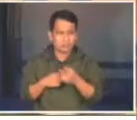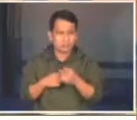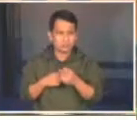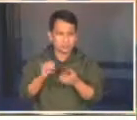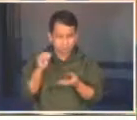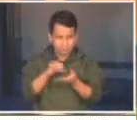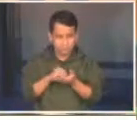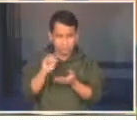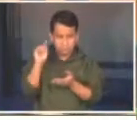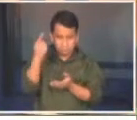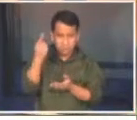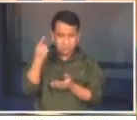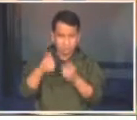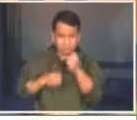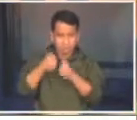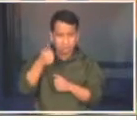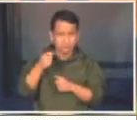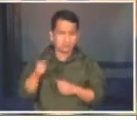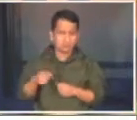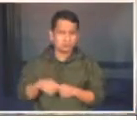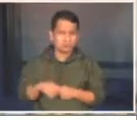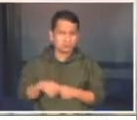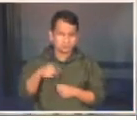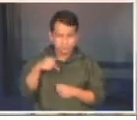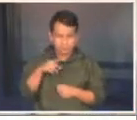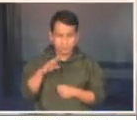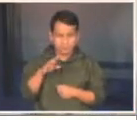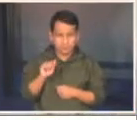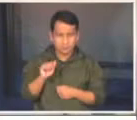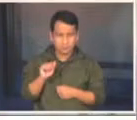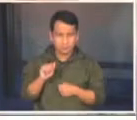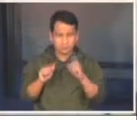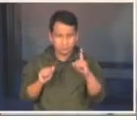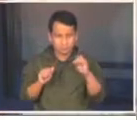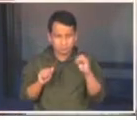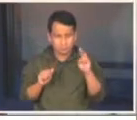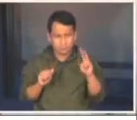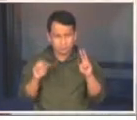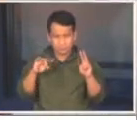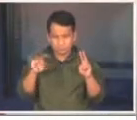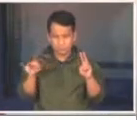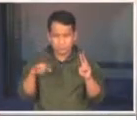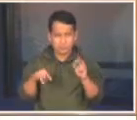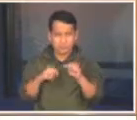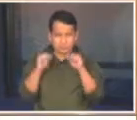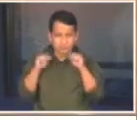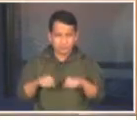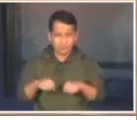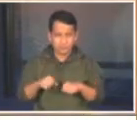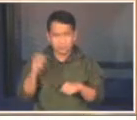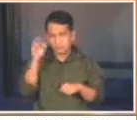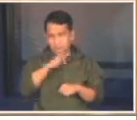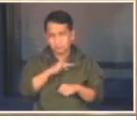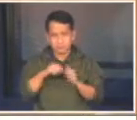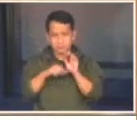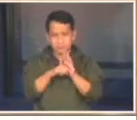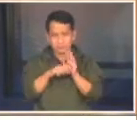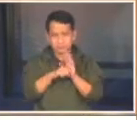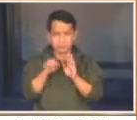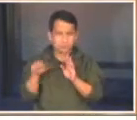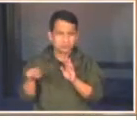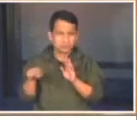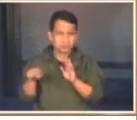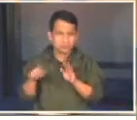ang unang panalo sa PBA Bubble 102-88. Samantala, posibleng false negative po ang kaso ng